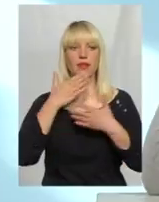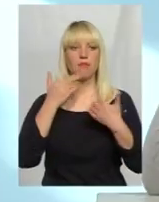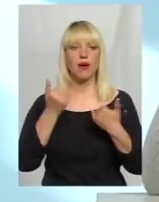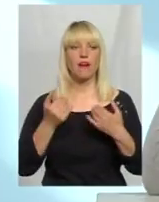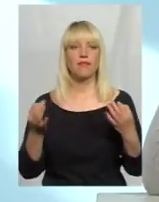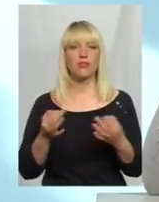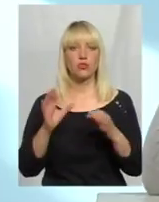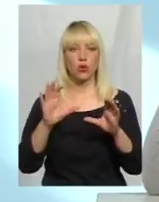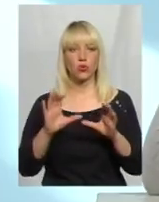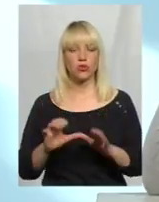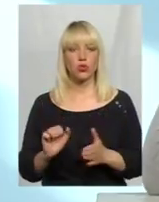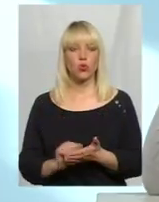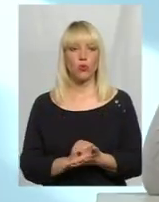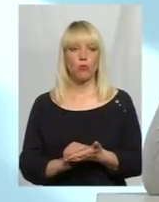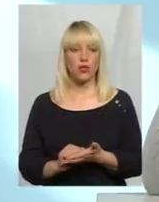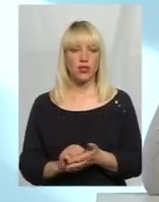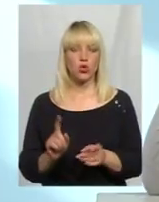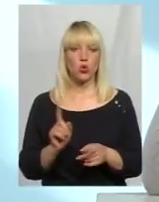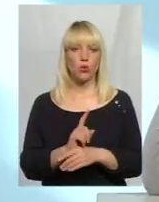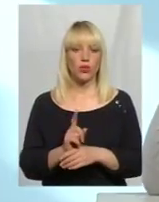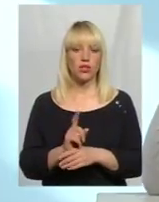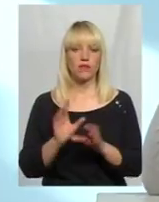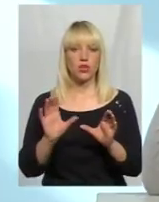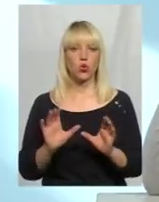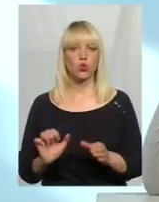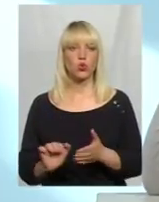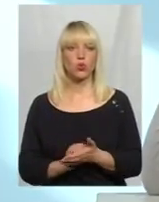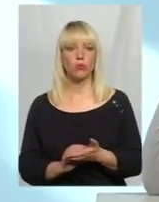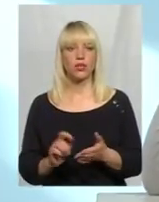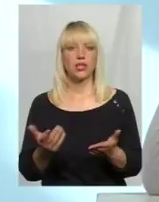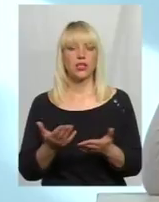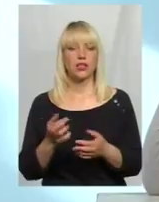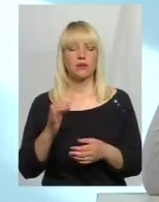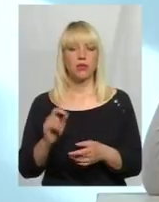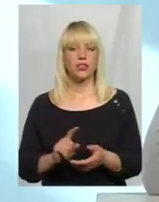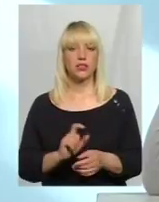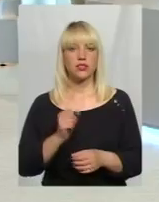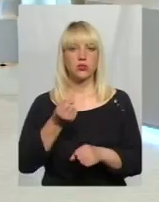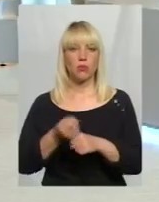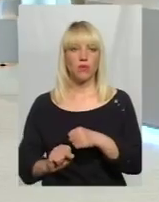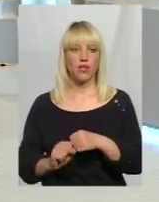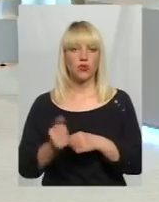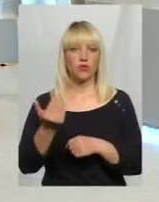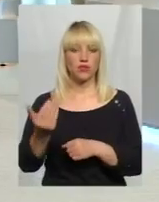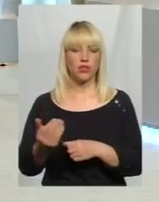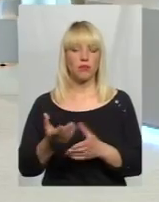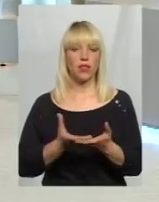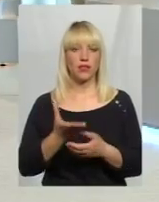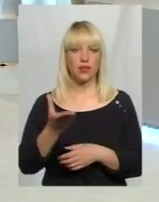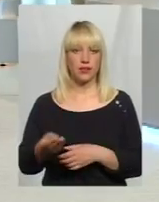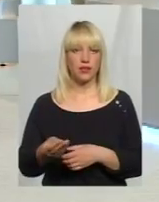жодного законодавчого документу, нормативно-законодавчого документу, котрий би зобов'язував їх платити. Тобто є люди,